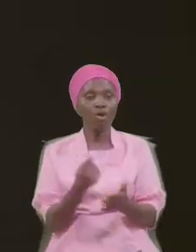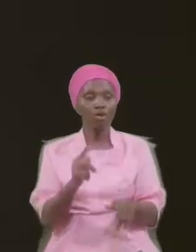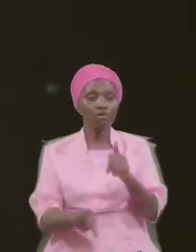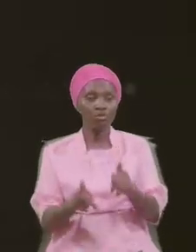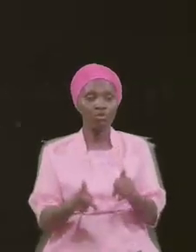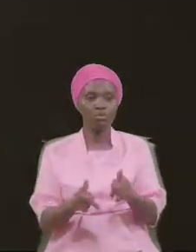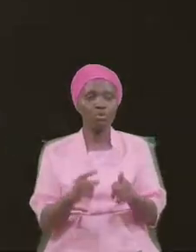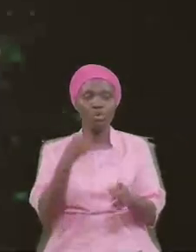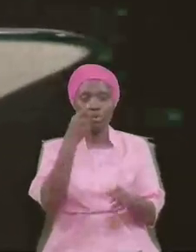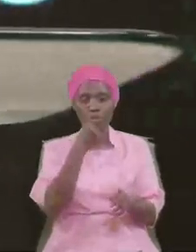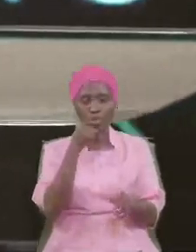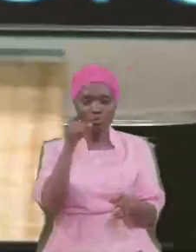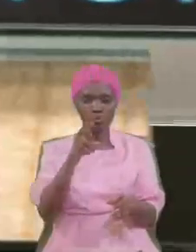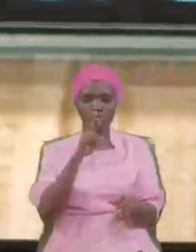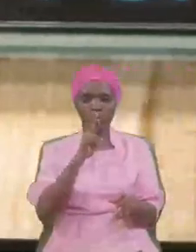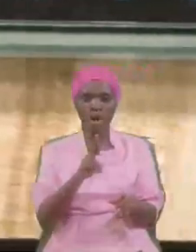redoutes.